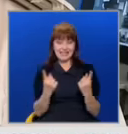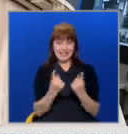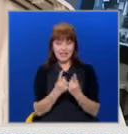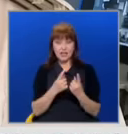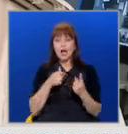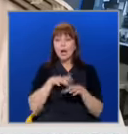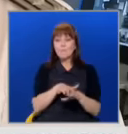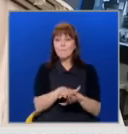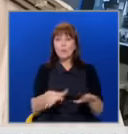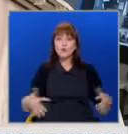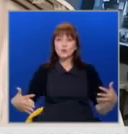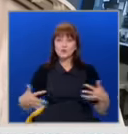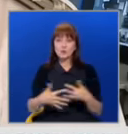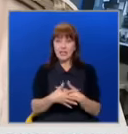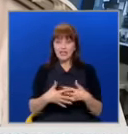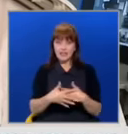морското течение се завихря на